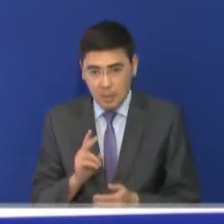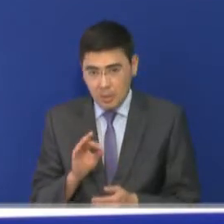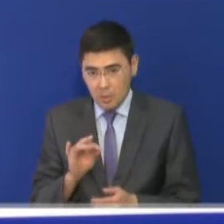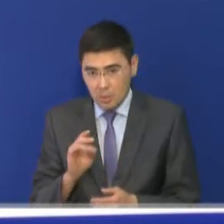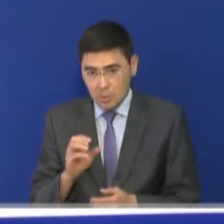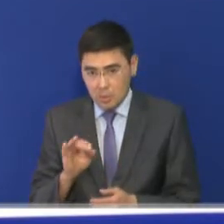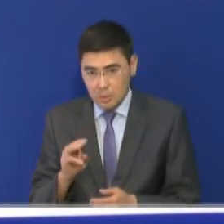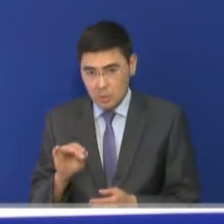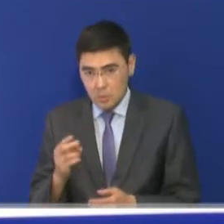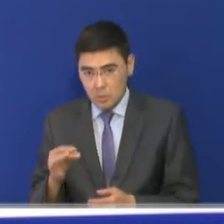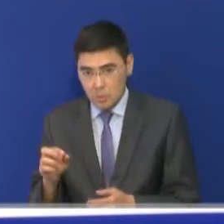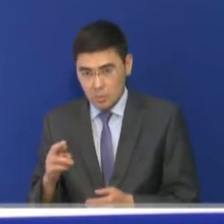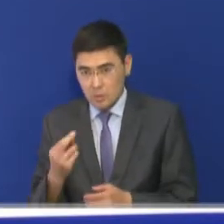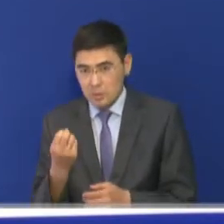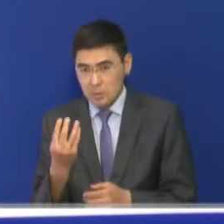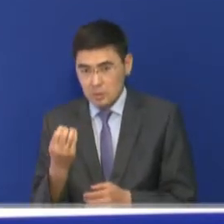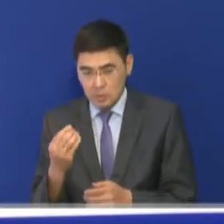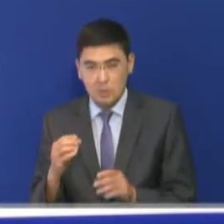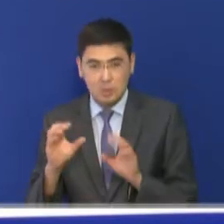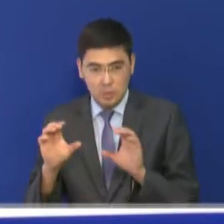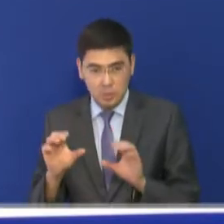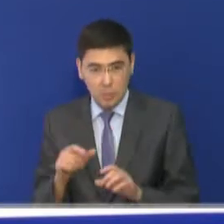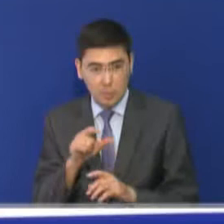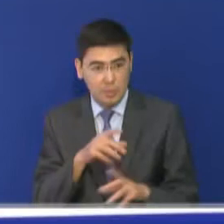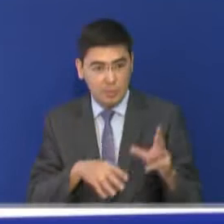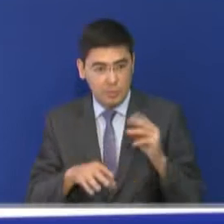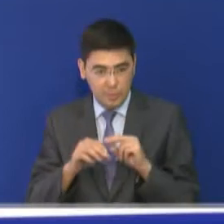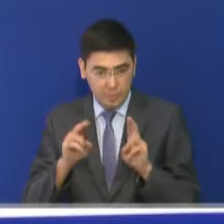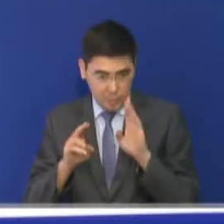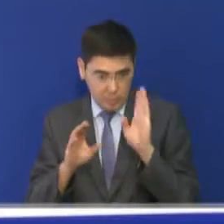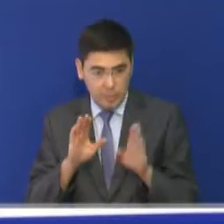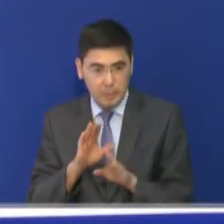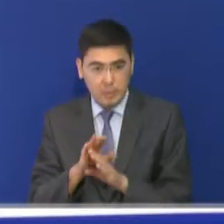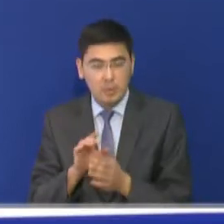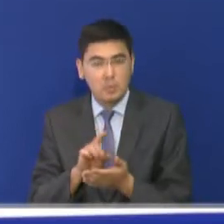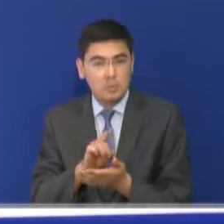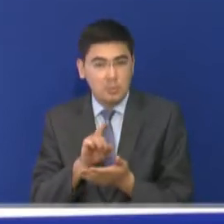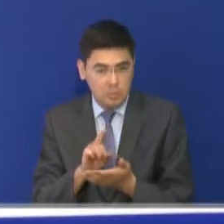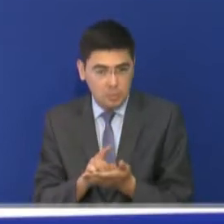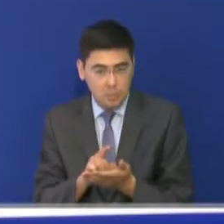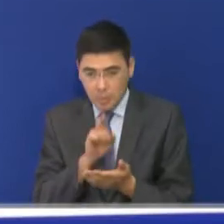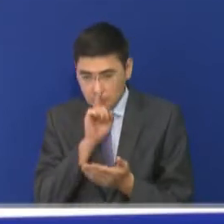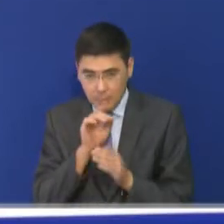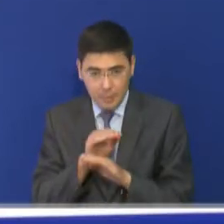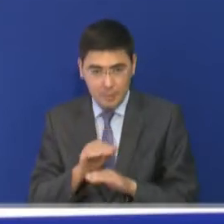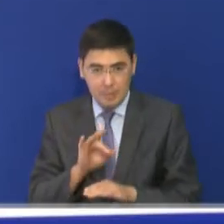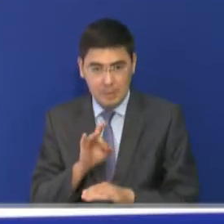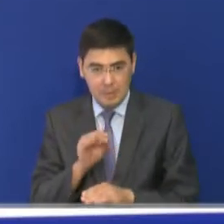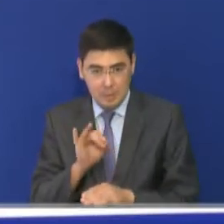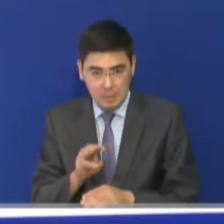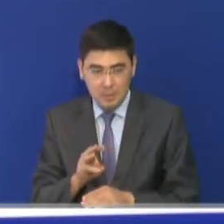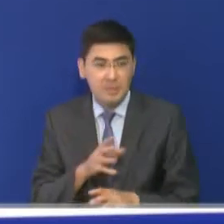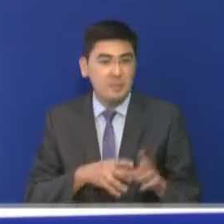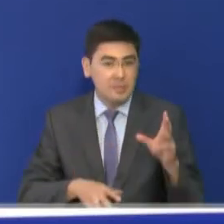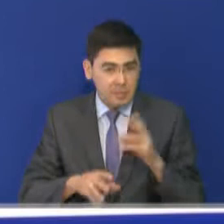Конституциясының 14-ші бабының заң мен сот алдында жұрттың бәрінің теңдігі туралы талаптарын сақтау мақсатында тыныштық режим сақтау бойынша уақыт